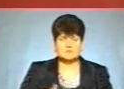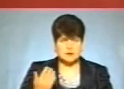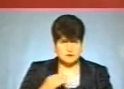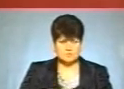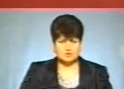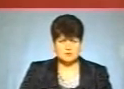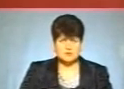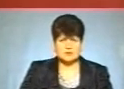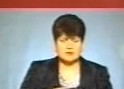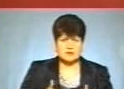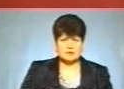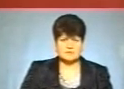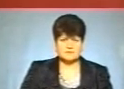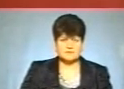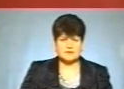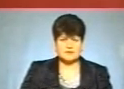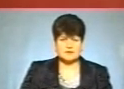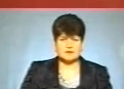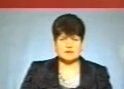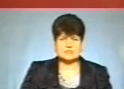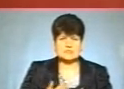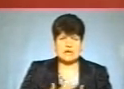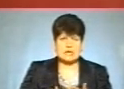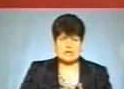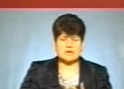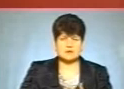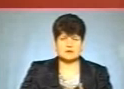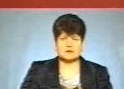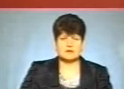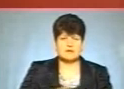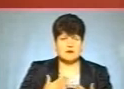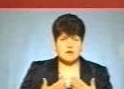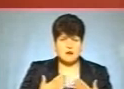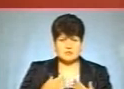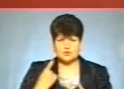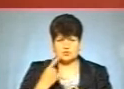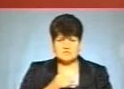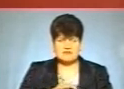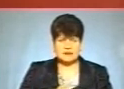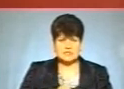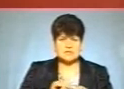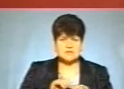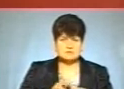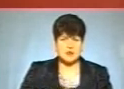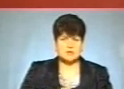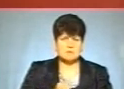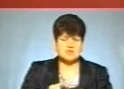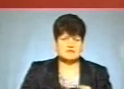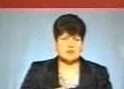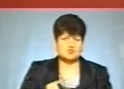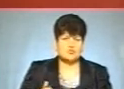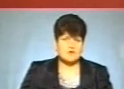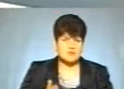стикалися? Тобто кар'єрний радник, якесь особисте ведення справи і